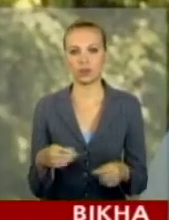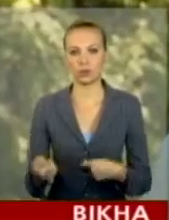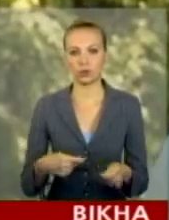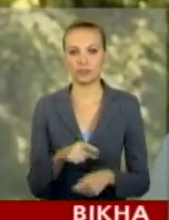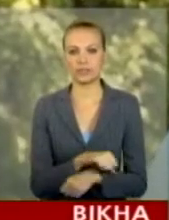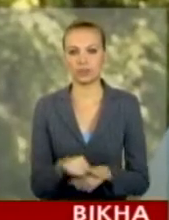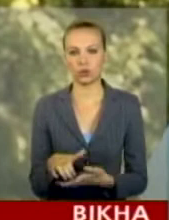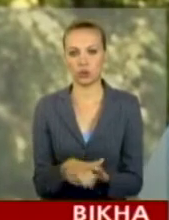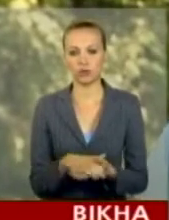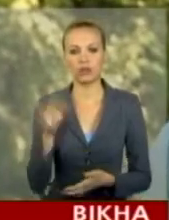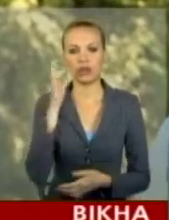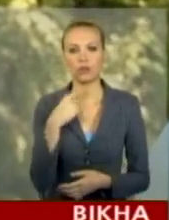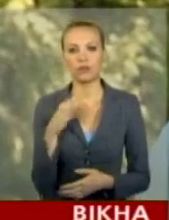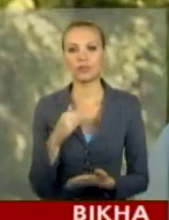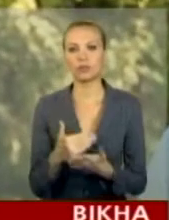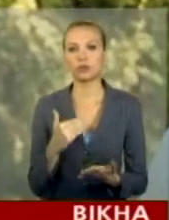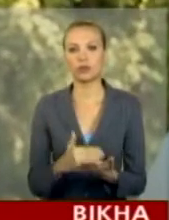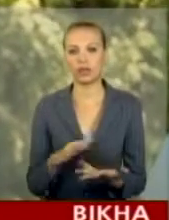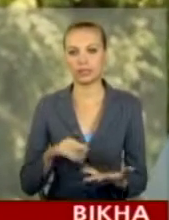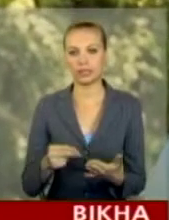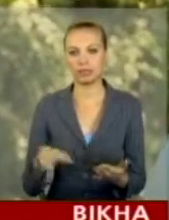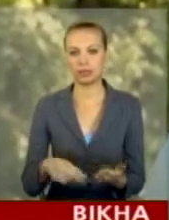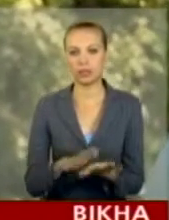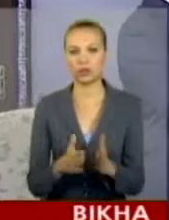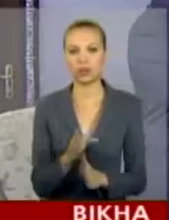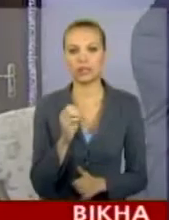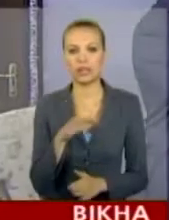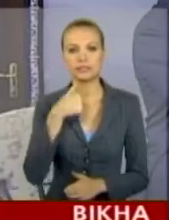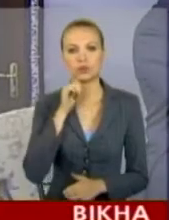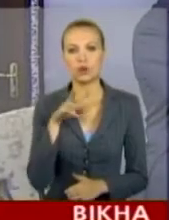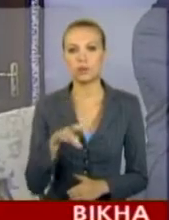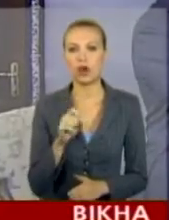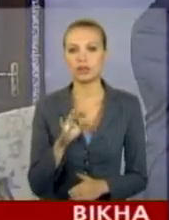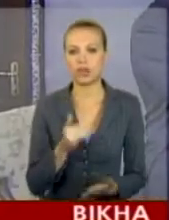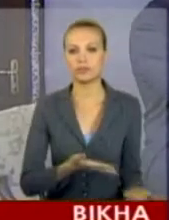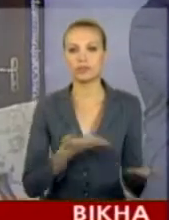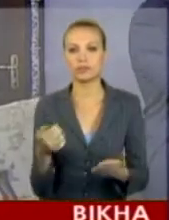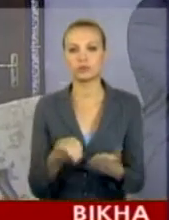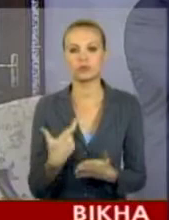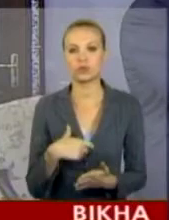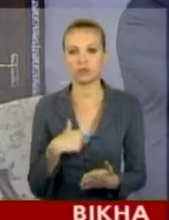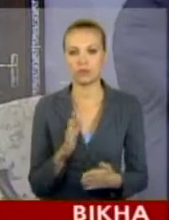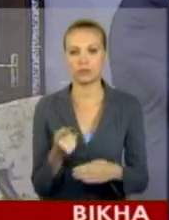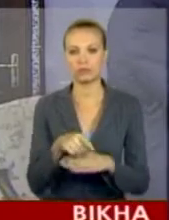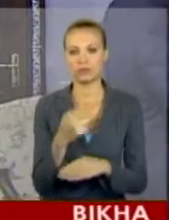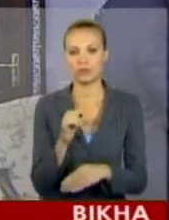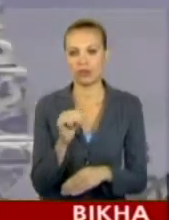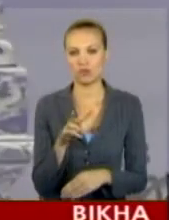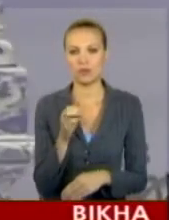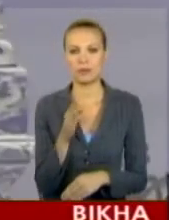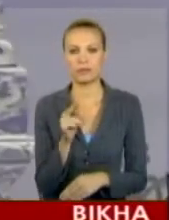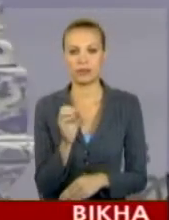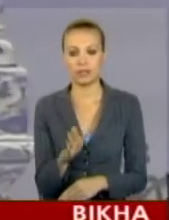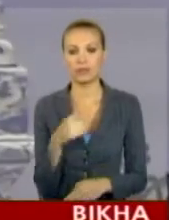спілкою. Нагадаю, говорити про наслідки підписання Україною угоди з ЄС учора Миколу Азарова запросив до себе в заміську резиденцію Дмитро